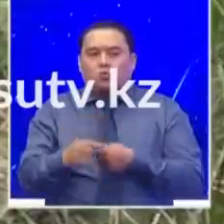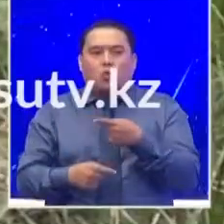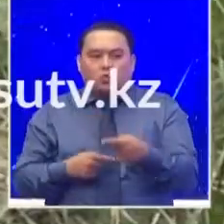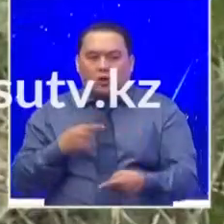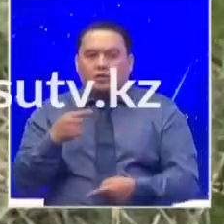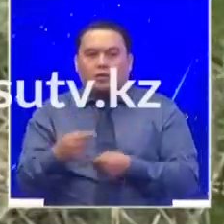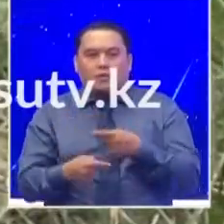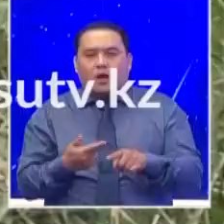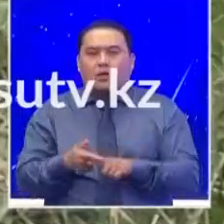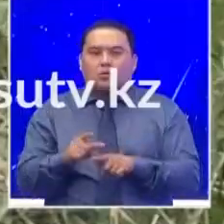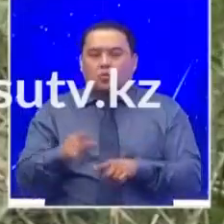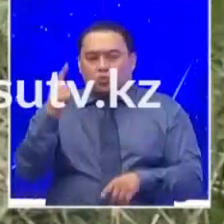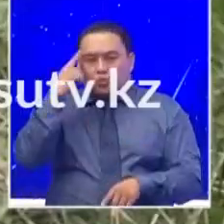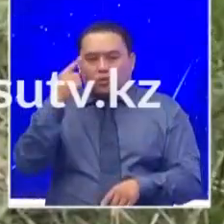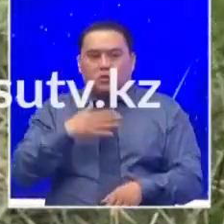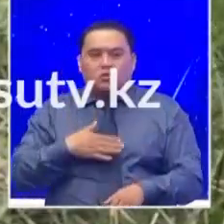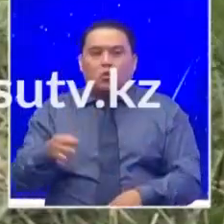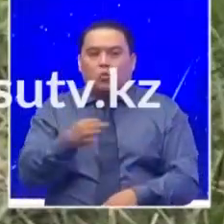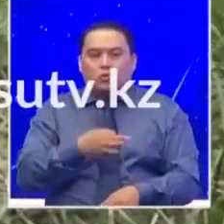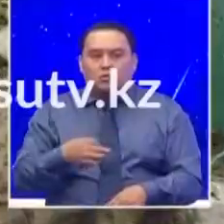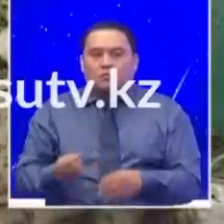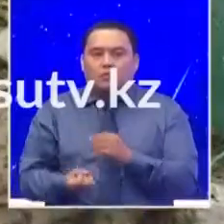другой. Поэтому думаю, что в нашей области не